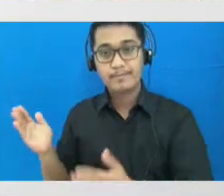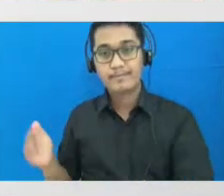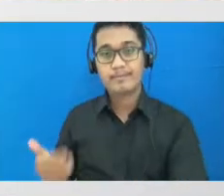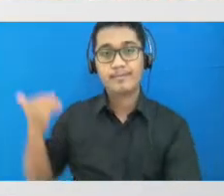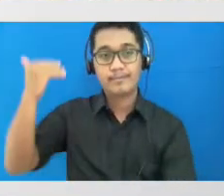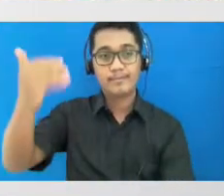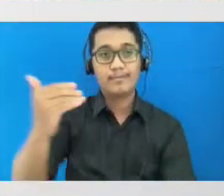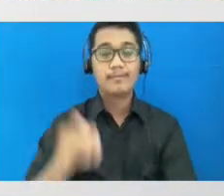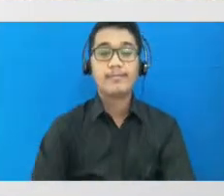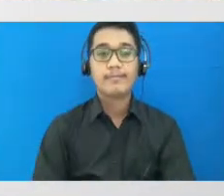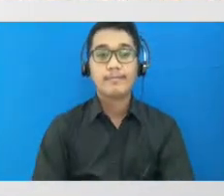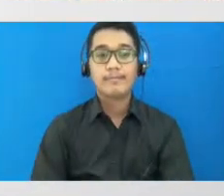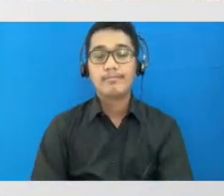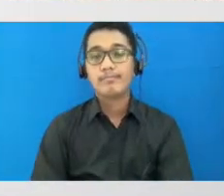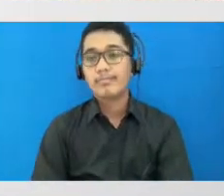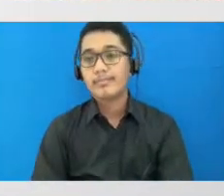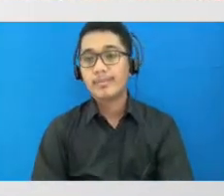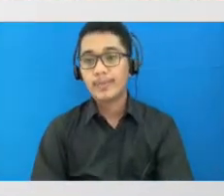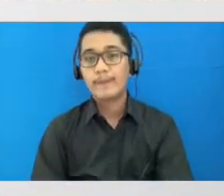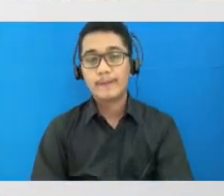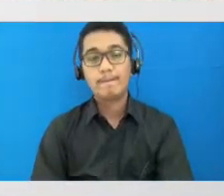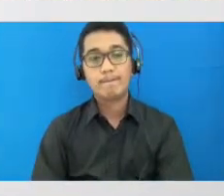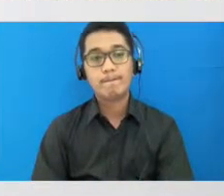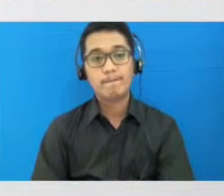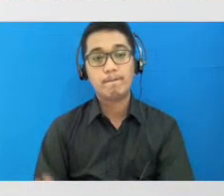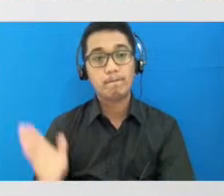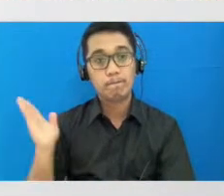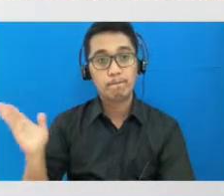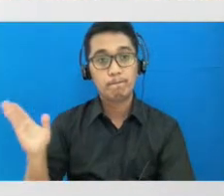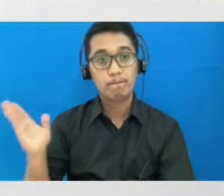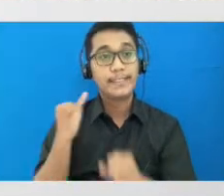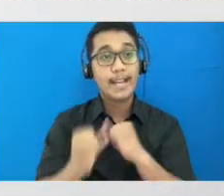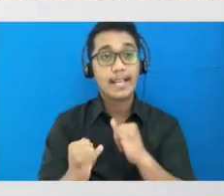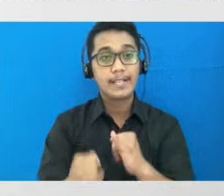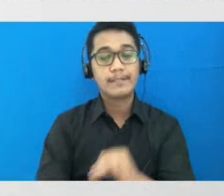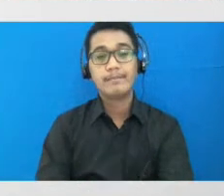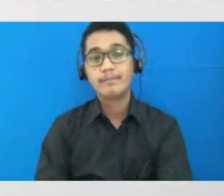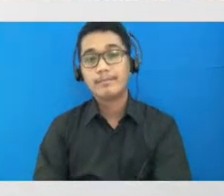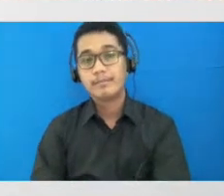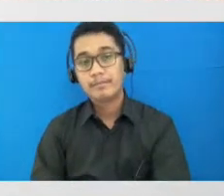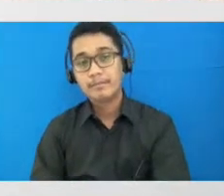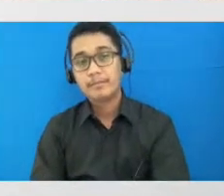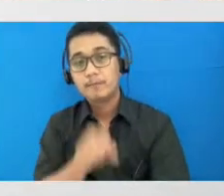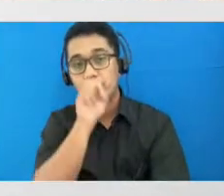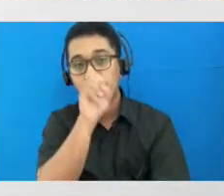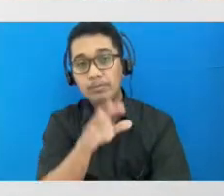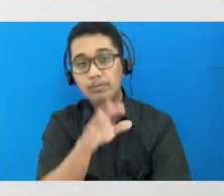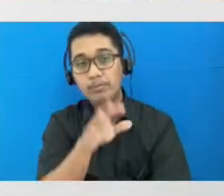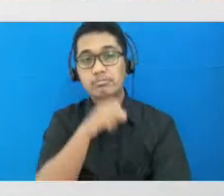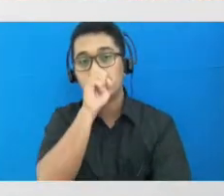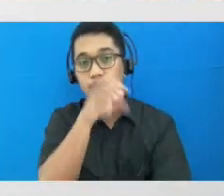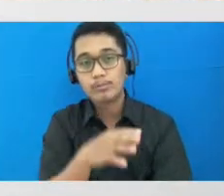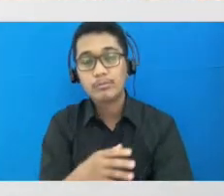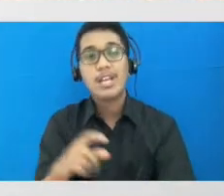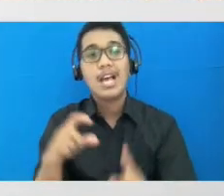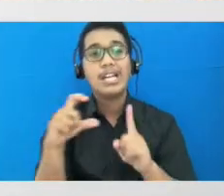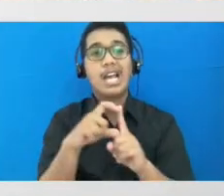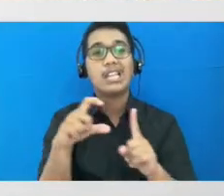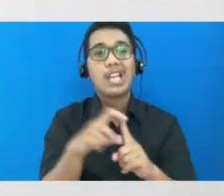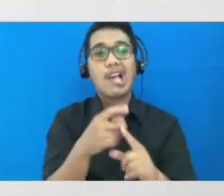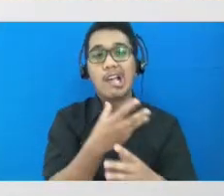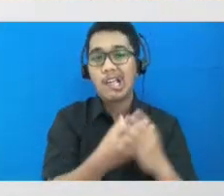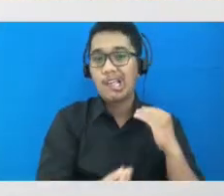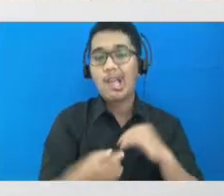Oke. Nah, di slide-slide terakhir ini saya mau menginformasikan terkait data breach yang pernah terjadi di